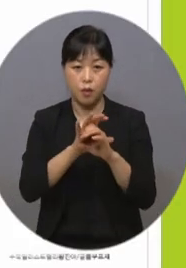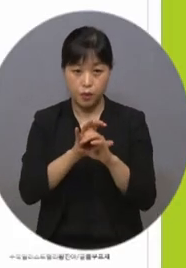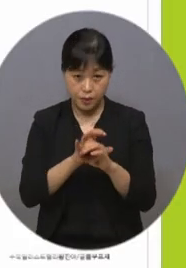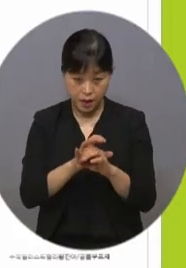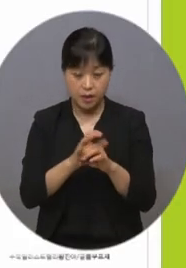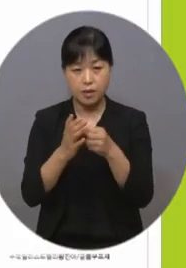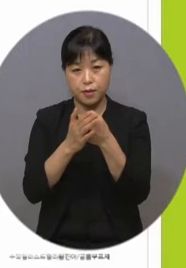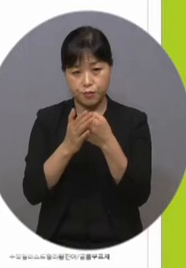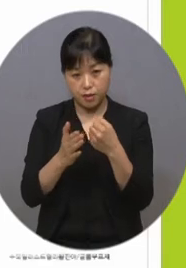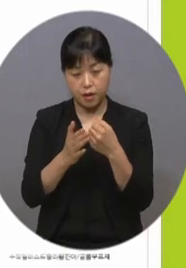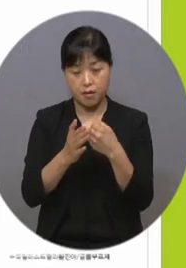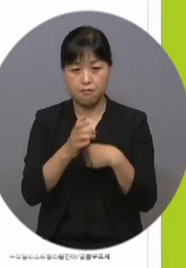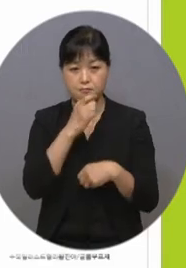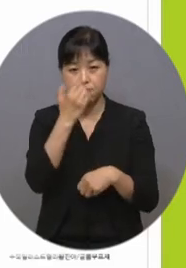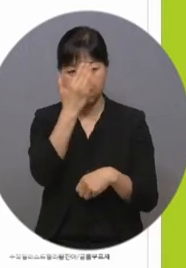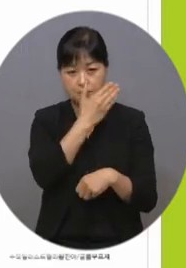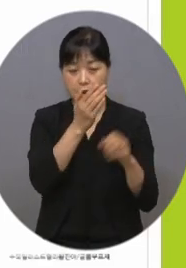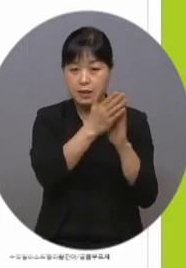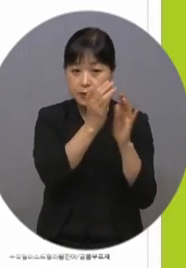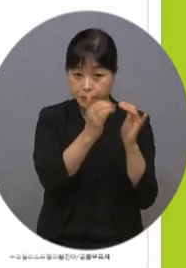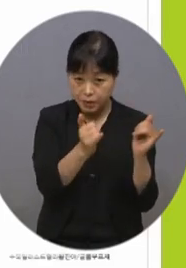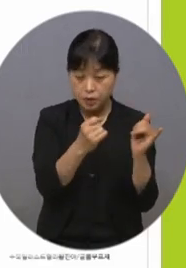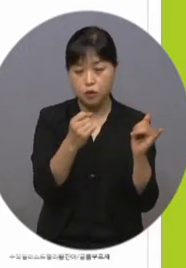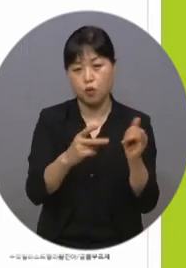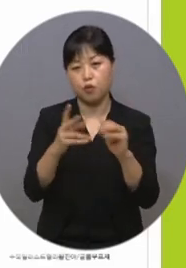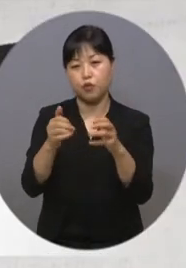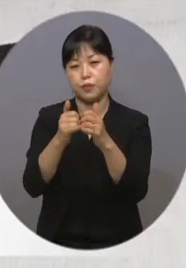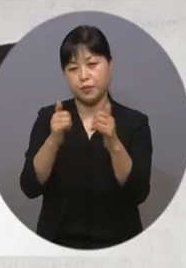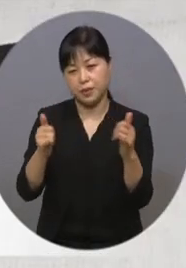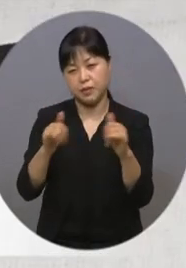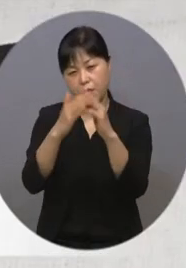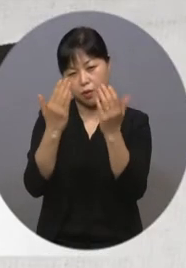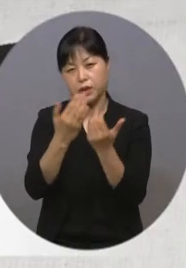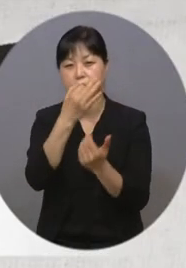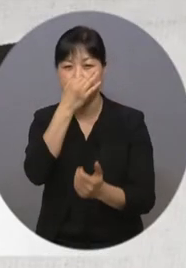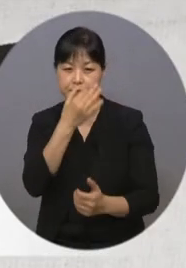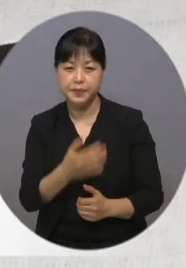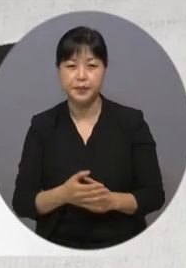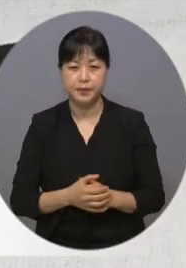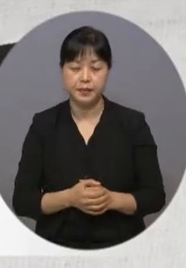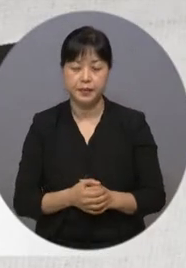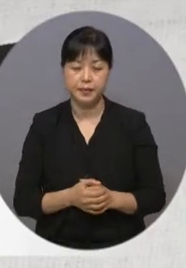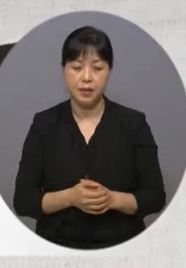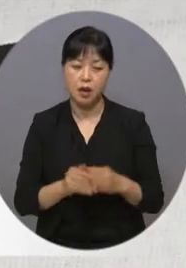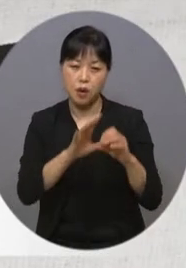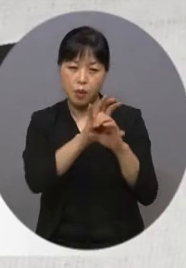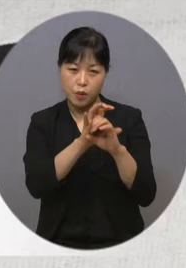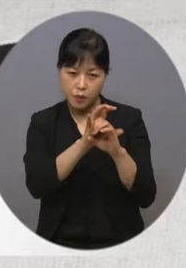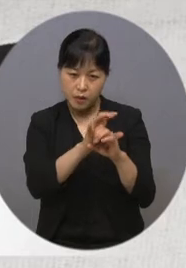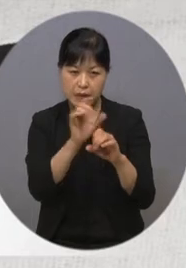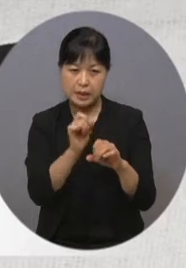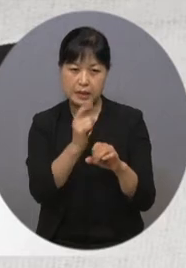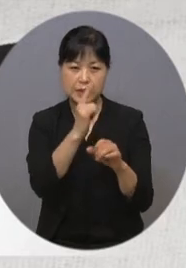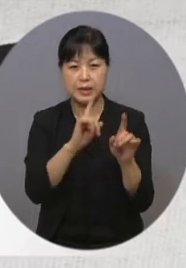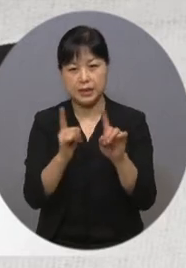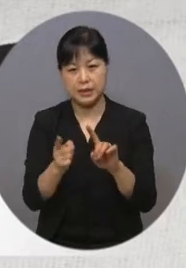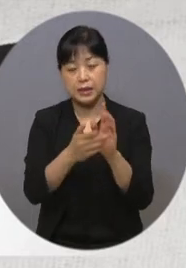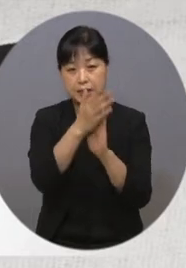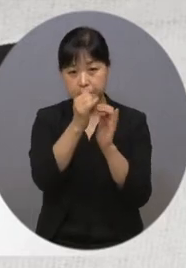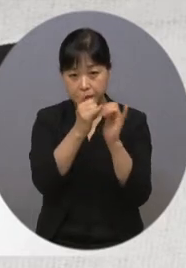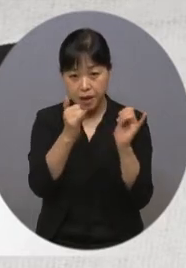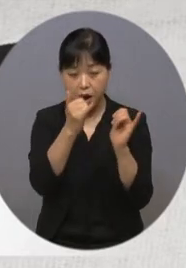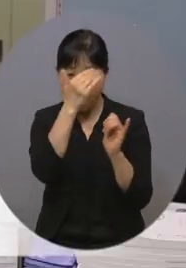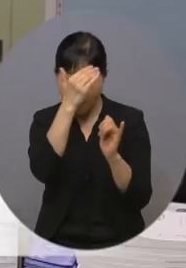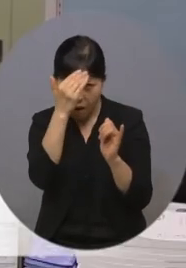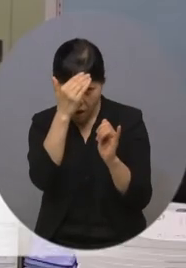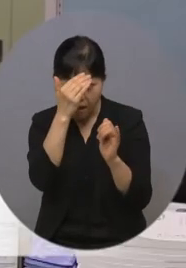우리 여수 시민뿐만 아니고 국민들은 힘들어하고 있습니다. 코로나로 지친 시민과 관광객들에게